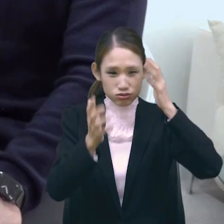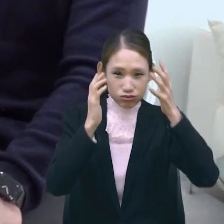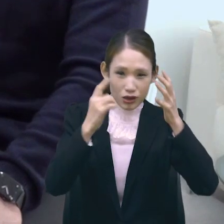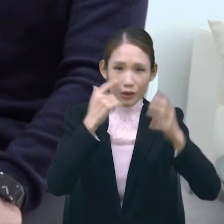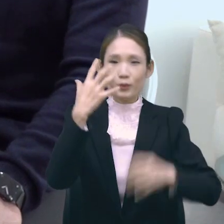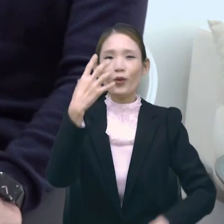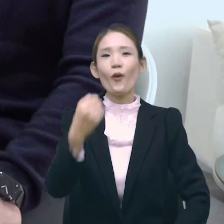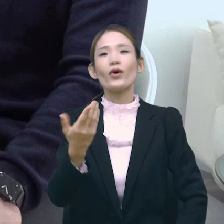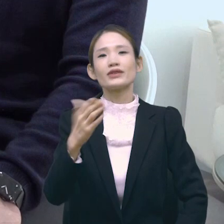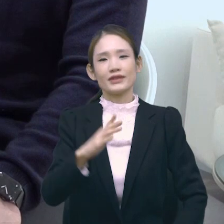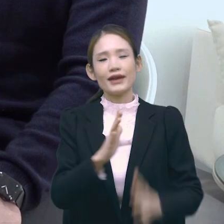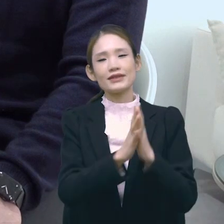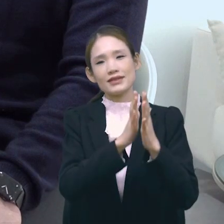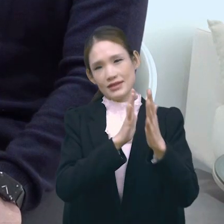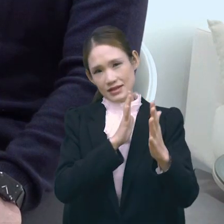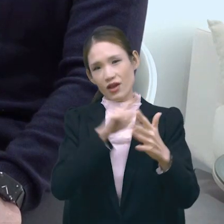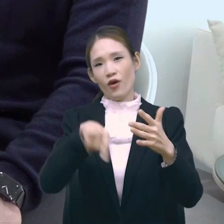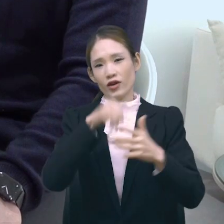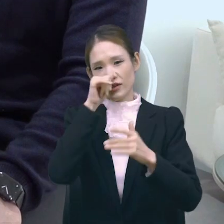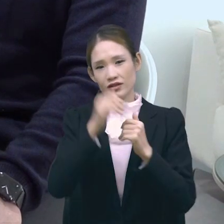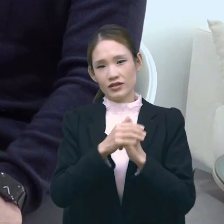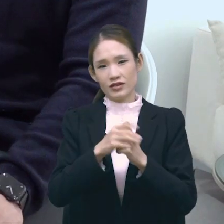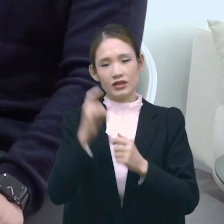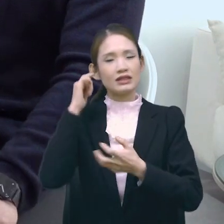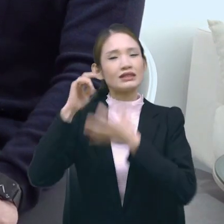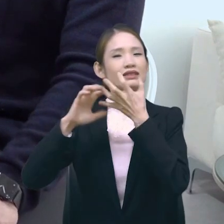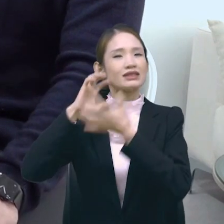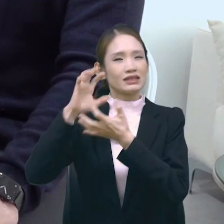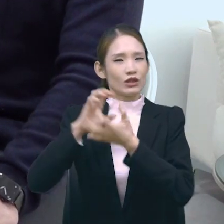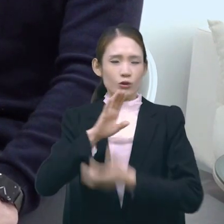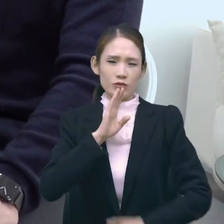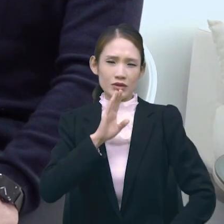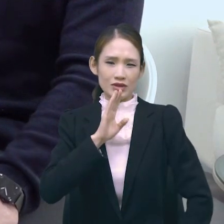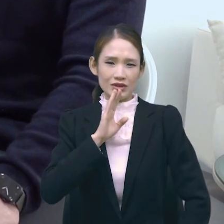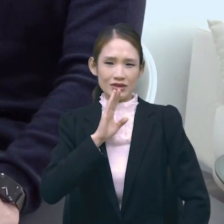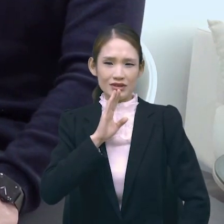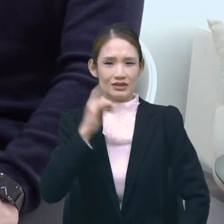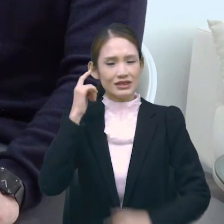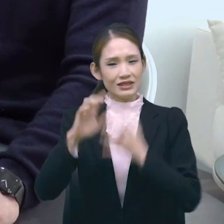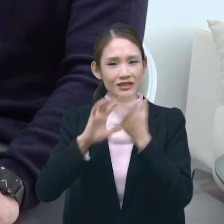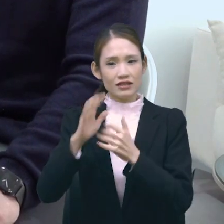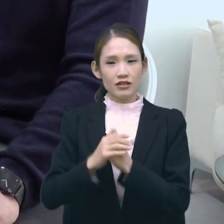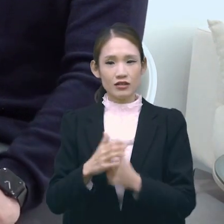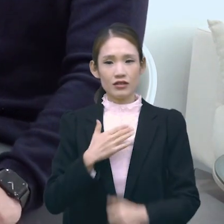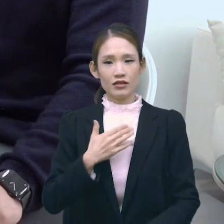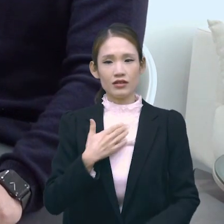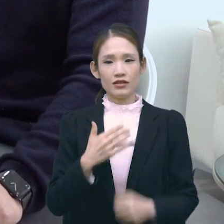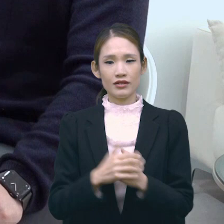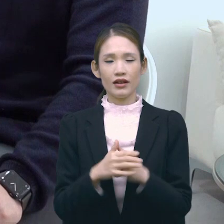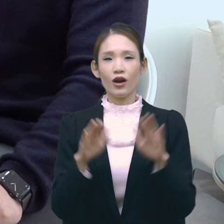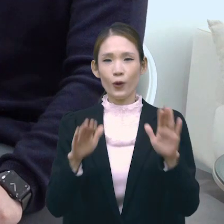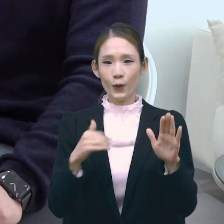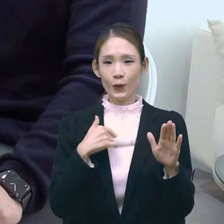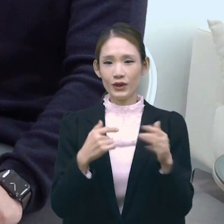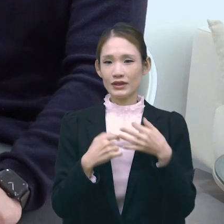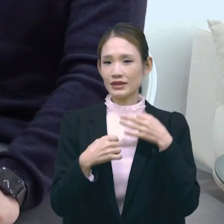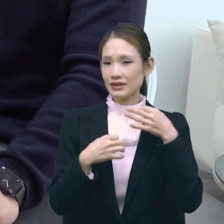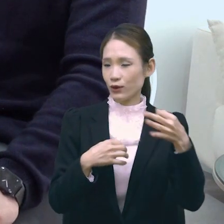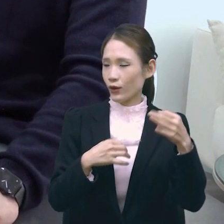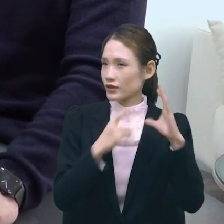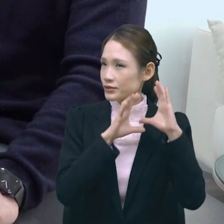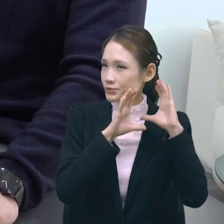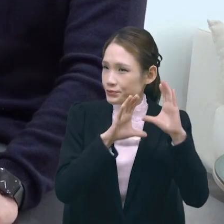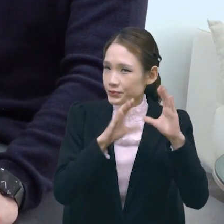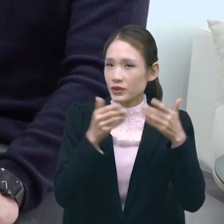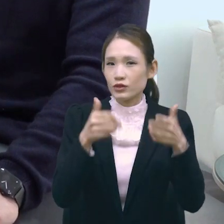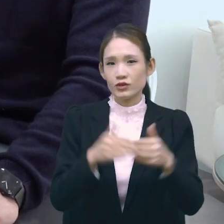보이잖아요. 나름대로 질서가 잡혀 있어요. 아, 그 안에. 그리고 굉장히 좀 시끄러워요. 엄청 시끄러워. 안 시끄러울 수가 없어요. 내가 아, 나는 오늘 이 소리에